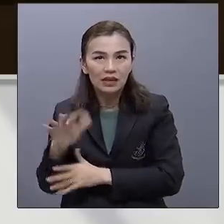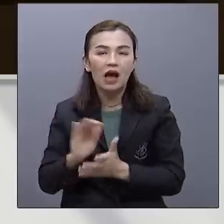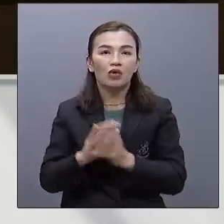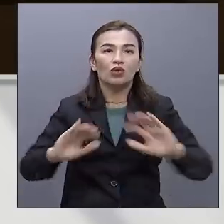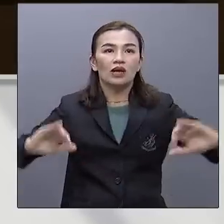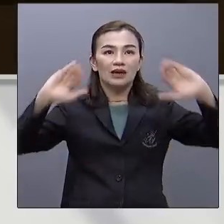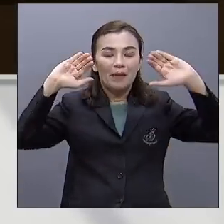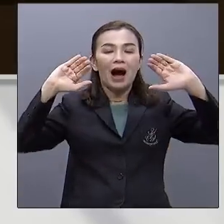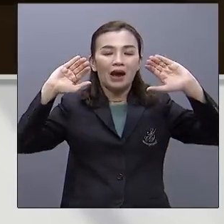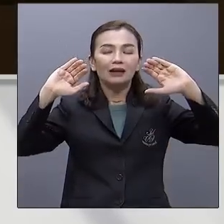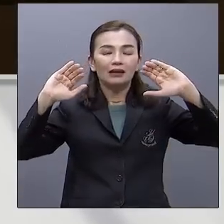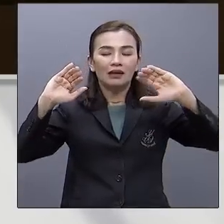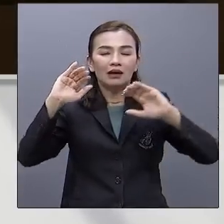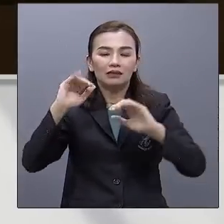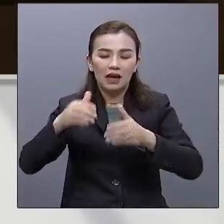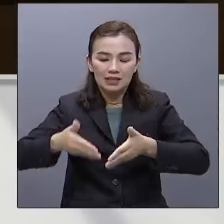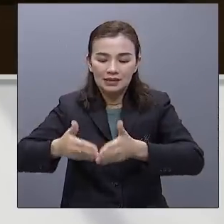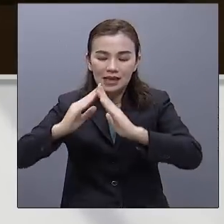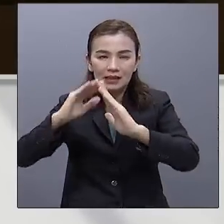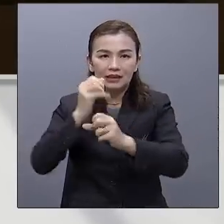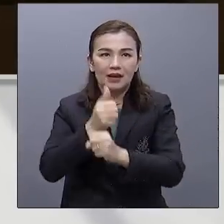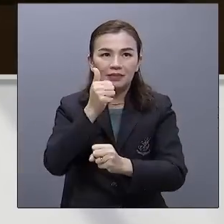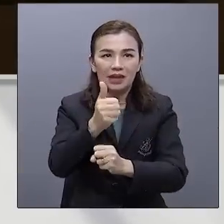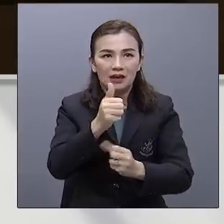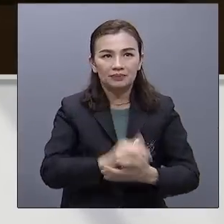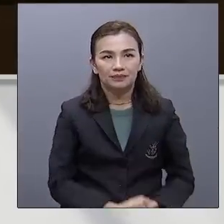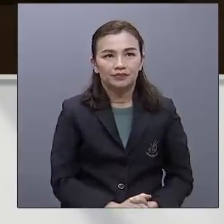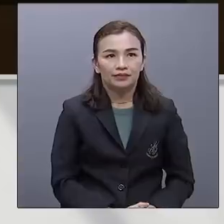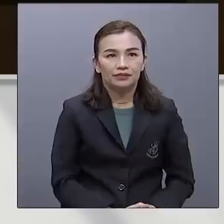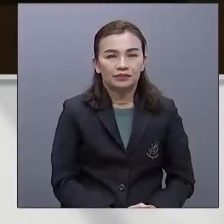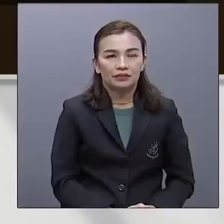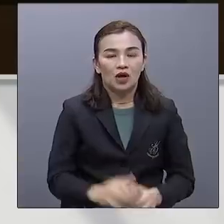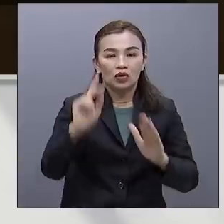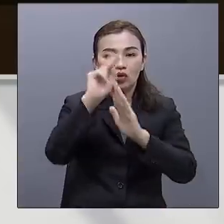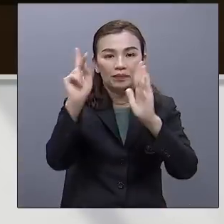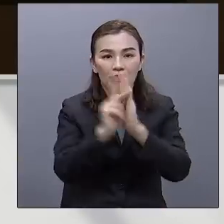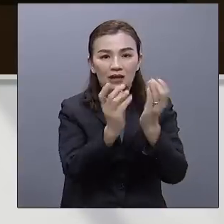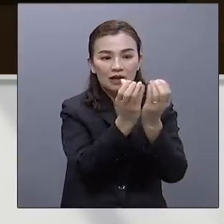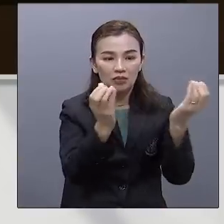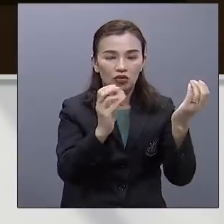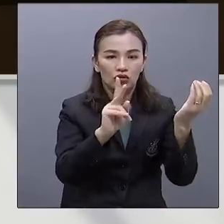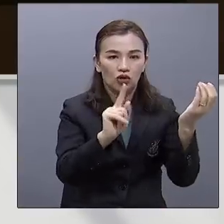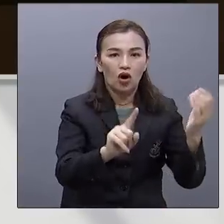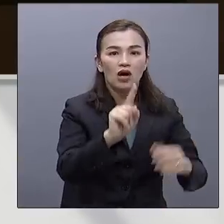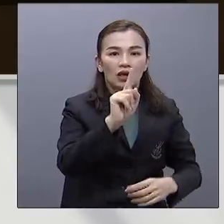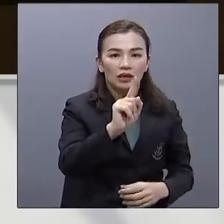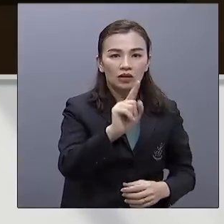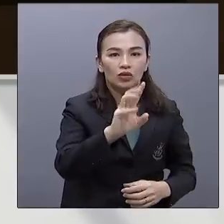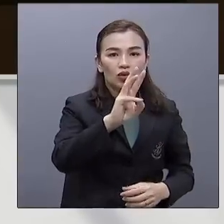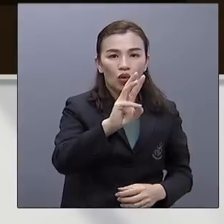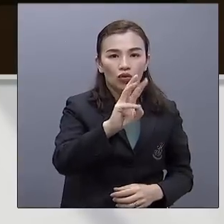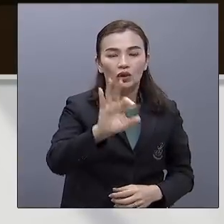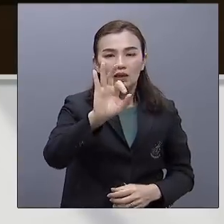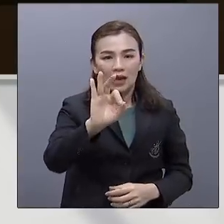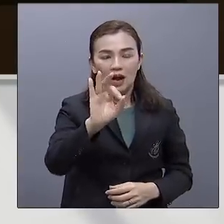าลกันตามปกตินะคะซึ่งตามรัฐธรรมนูญระบุเอาไว้ในมาตรา169ค่ะอำนาจหน้าที่